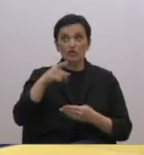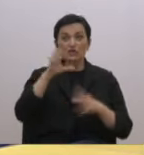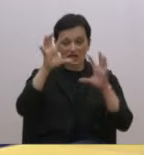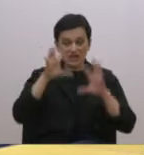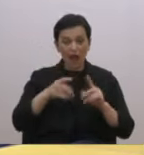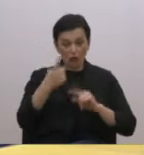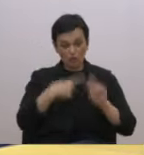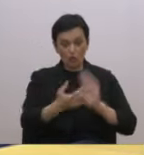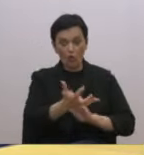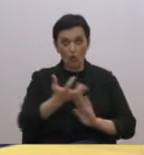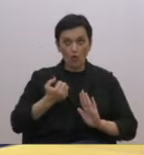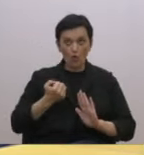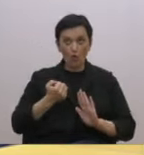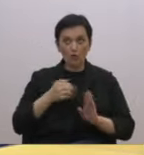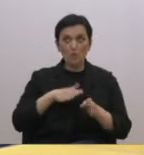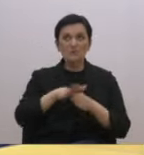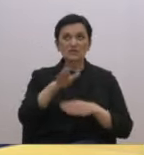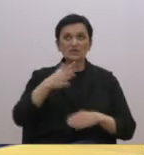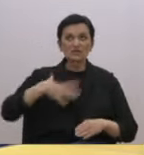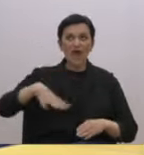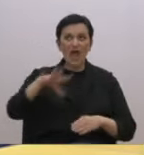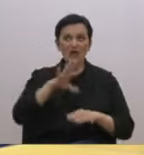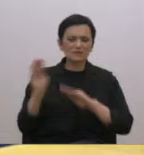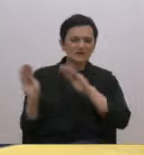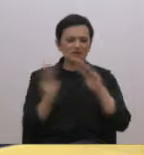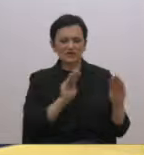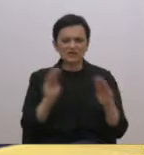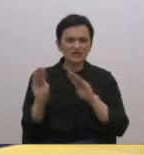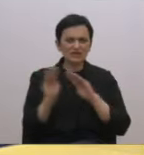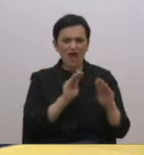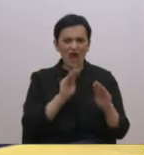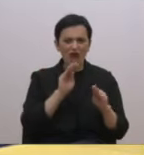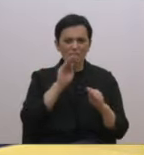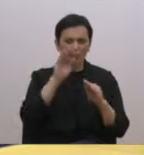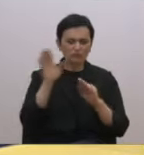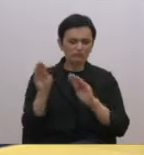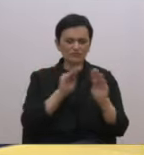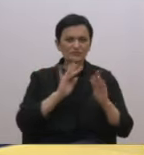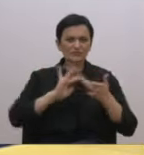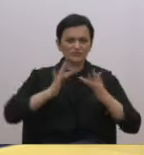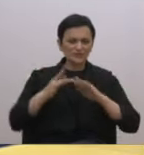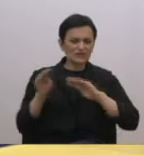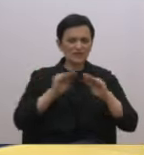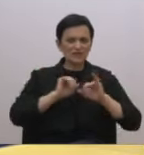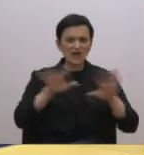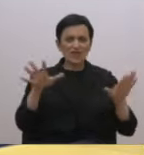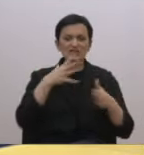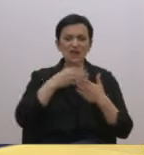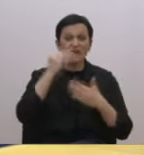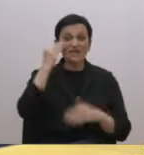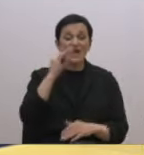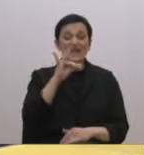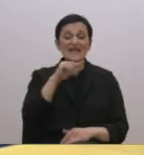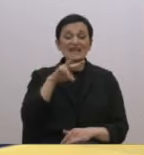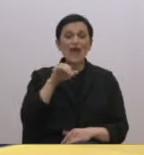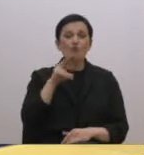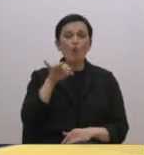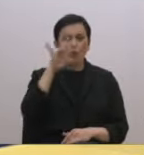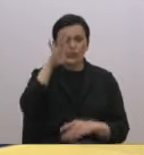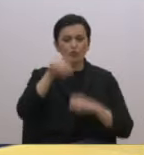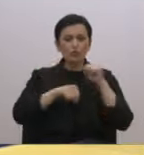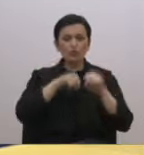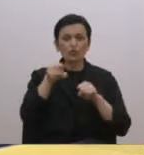კანონს? თელმა საქართველომ დაპოსტა, ყველამ გამოთქვა საკუთარი აზრი. ილია თოფურიამ დაწერა,